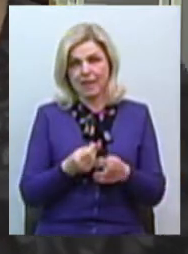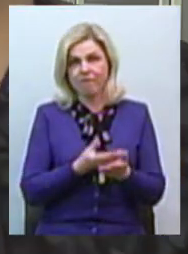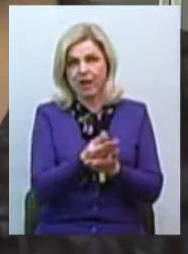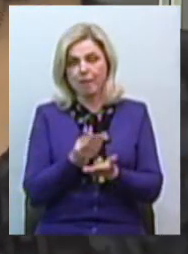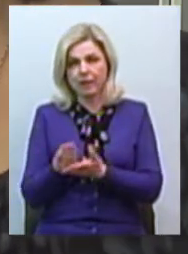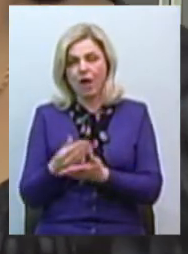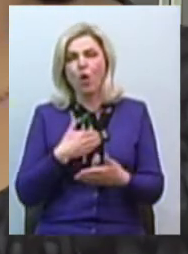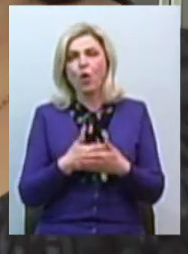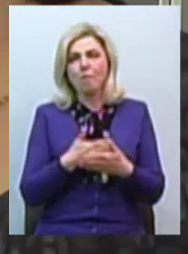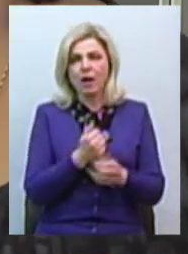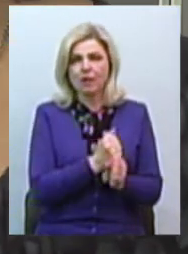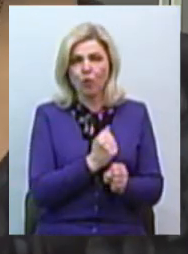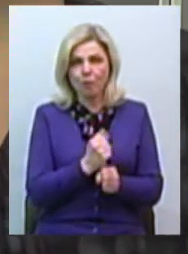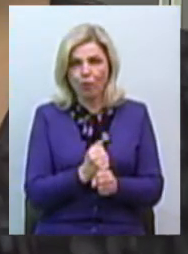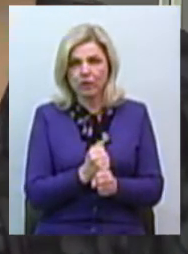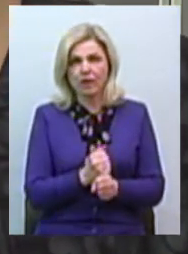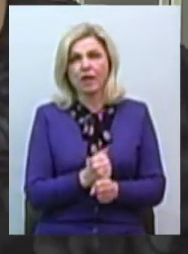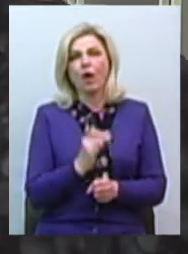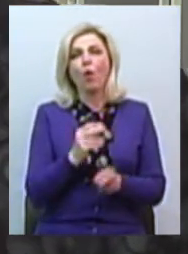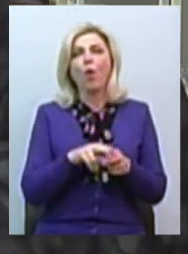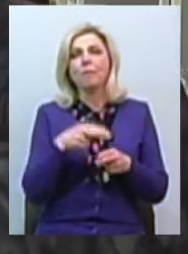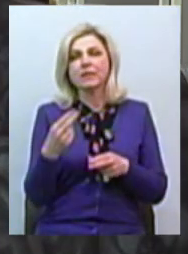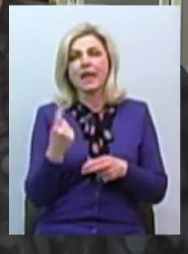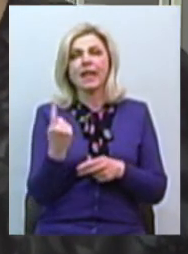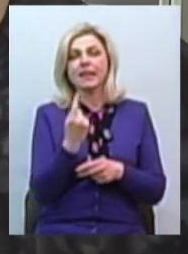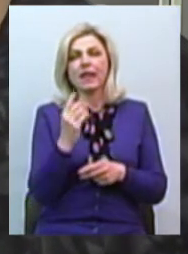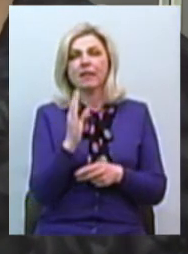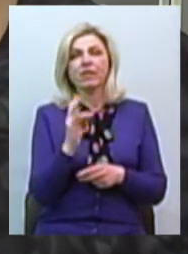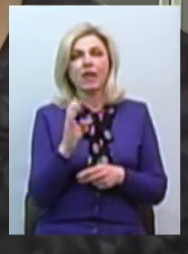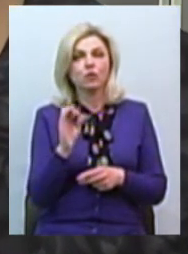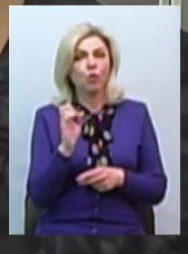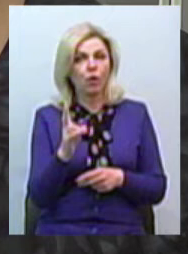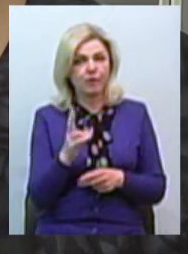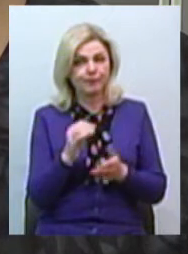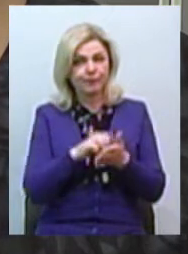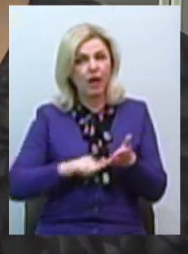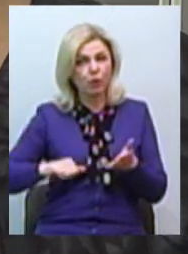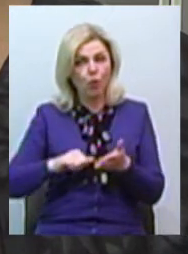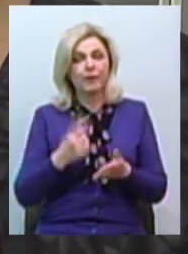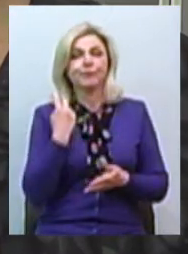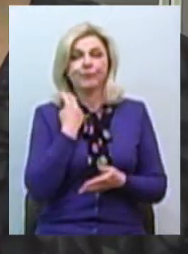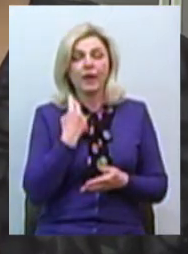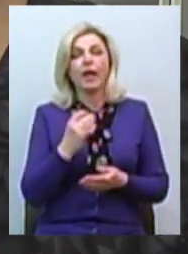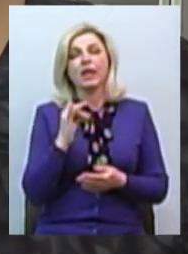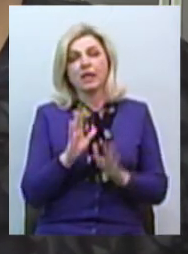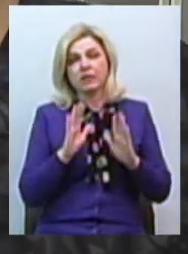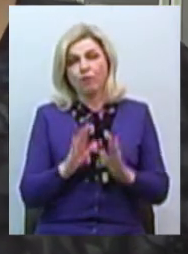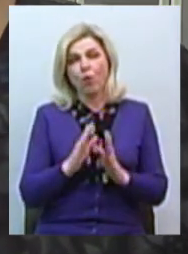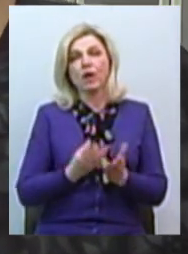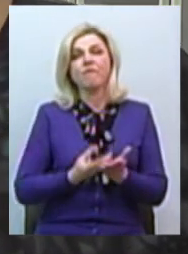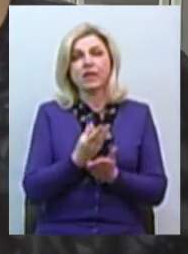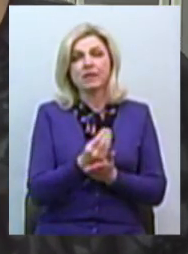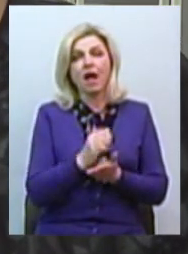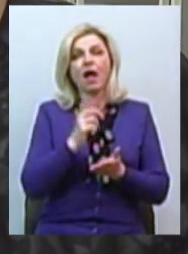громадські роботи, компенсація єдиного внеску. І сьогодні фінансуються тільки видатки по